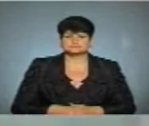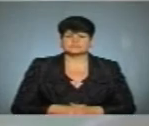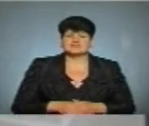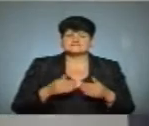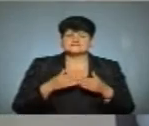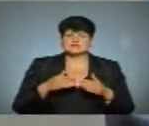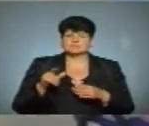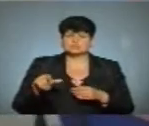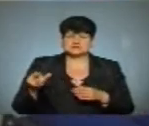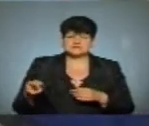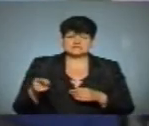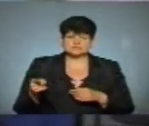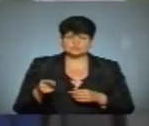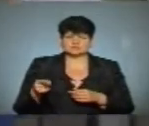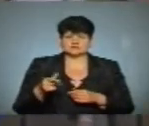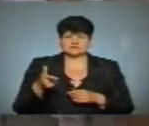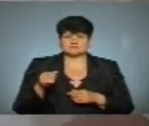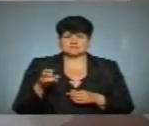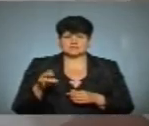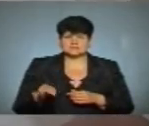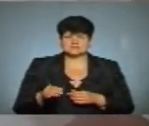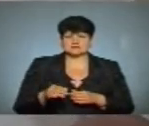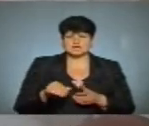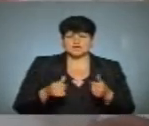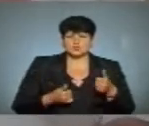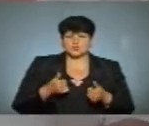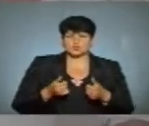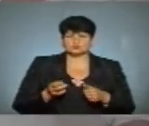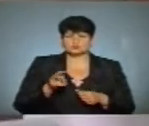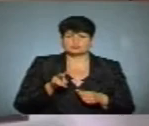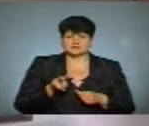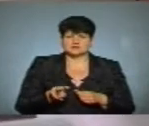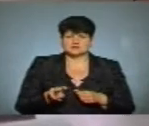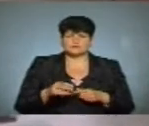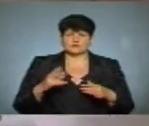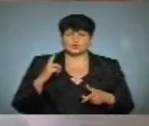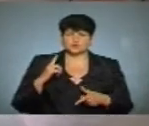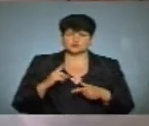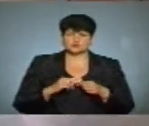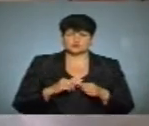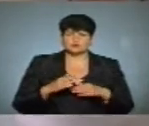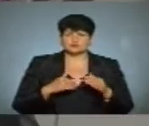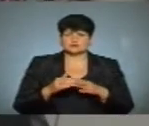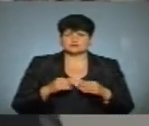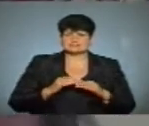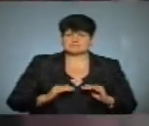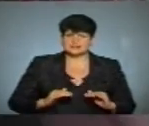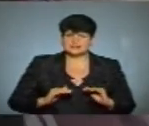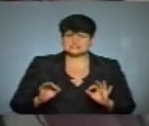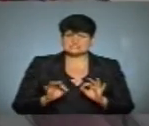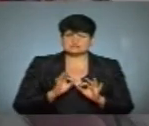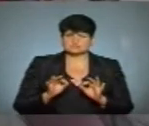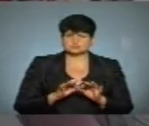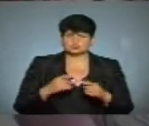Випускниця Тернопільської класичної гімназії Даніела Куц на конкурс прийшла у костюмі ручної роботи. Він складається із спідниці і вишитої блузки